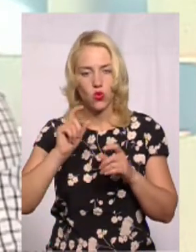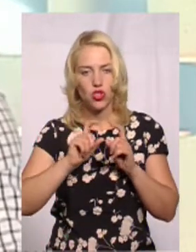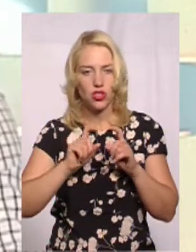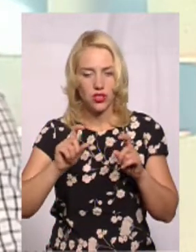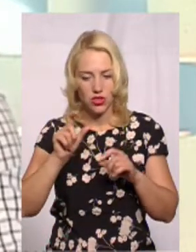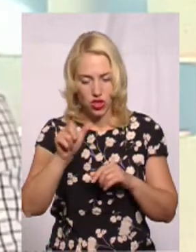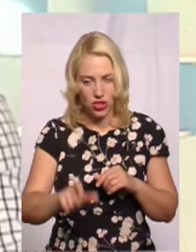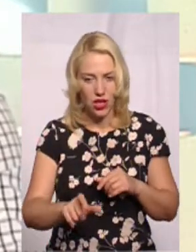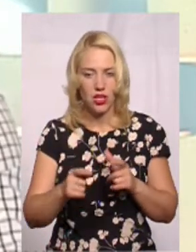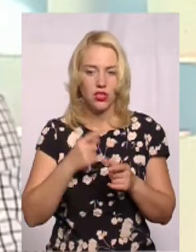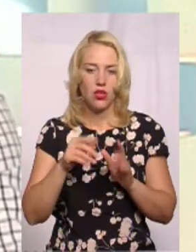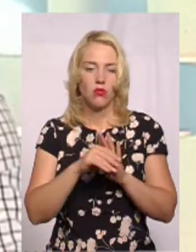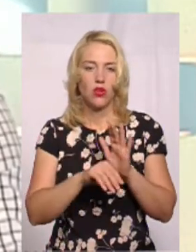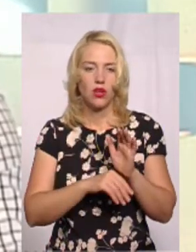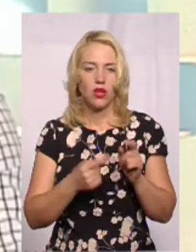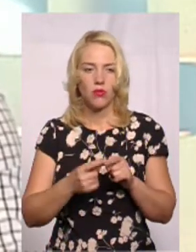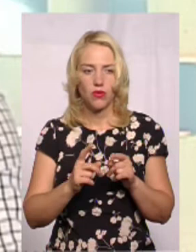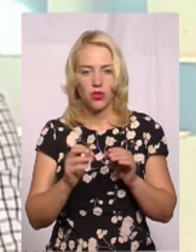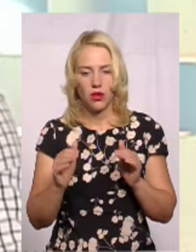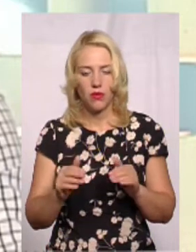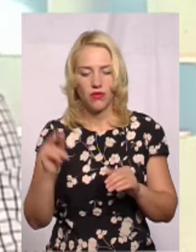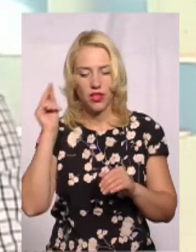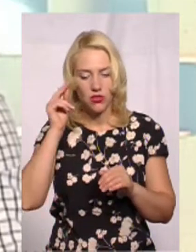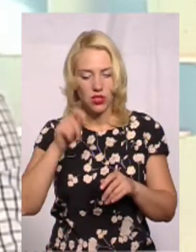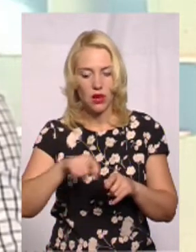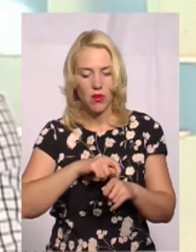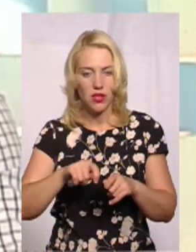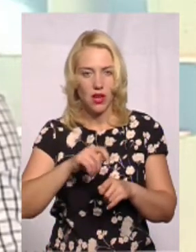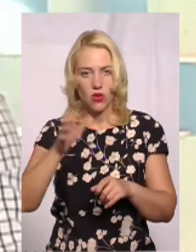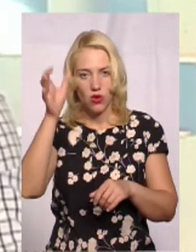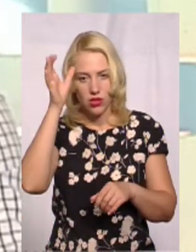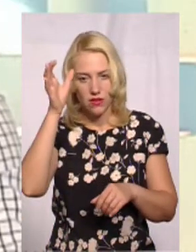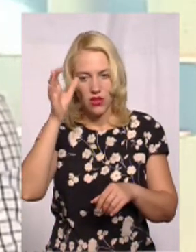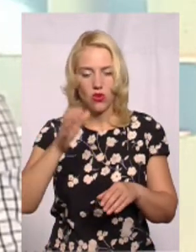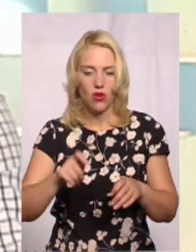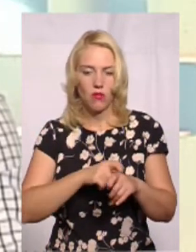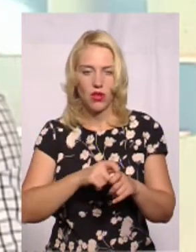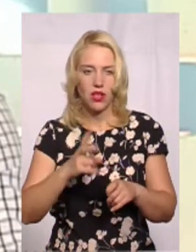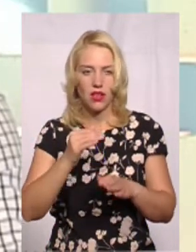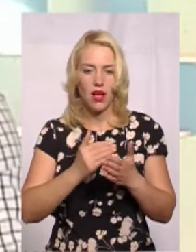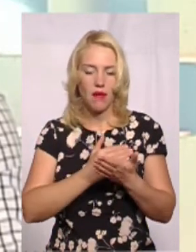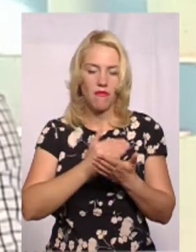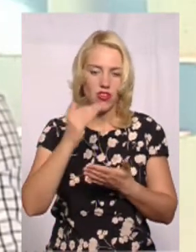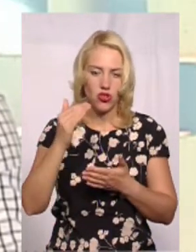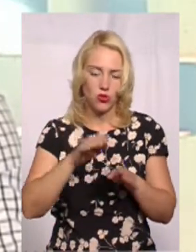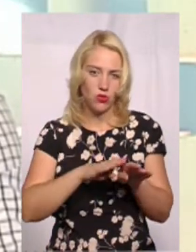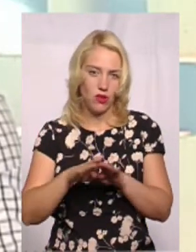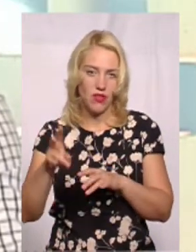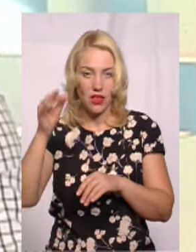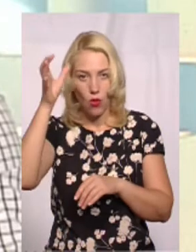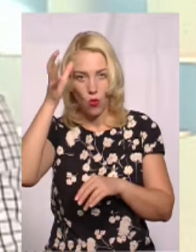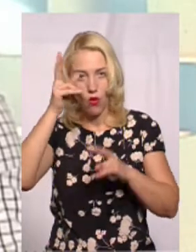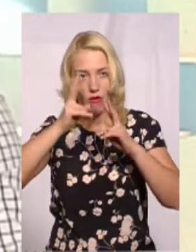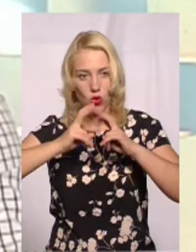програму. Вони на вивчення навчального матеріалу, освітнього матеріалу на набагато вищому науковому,